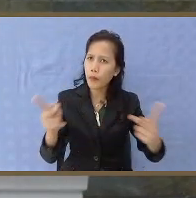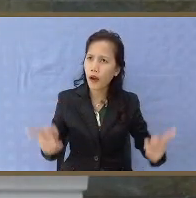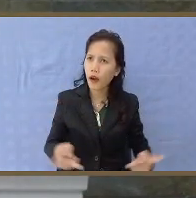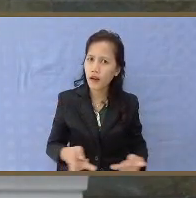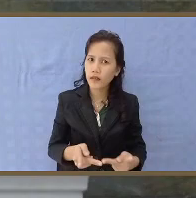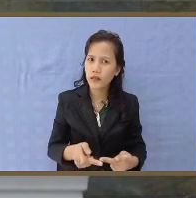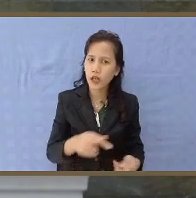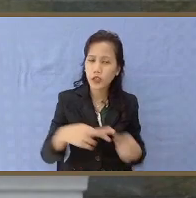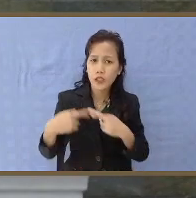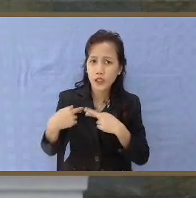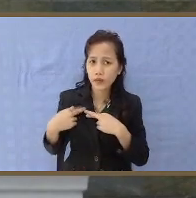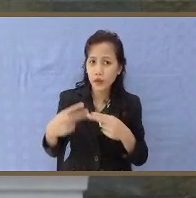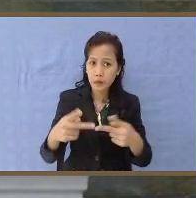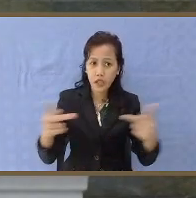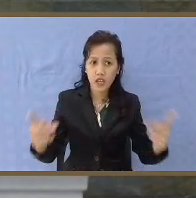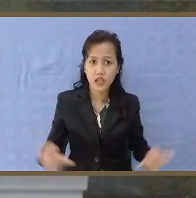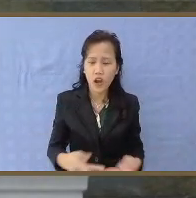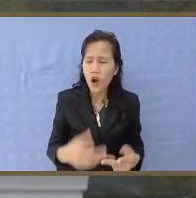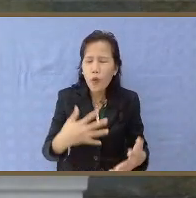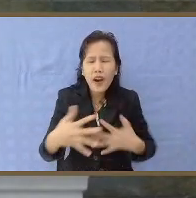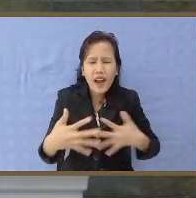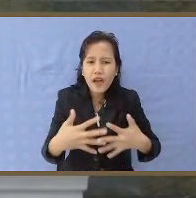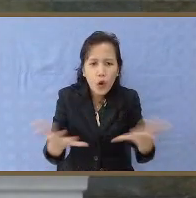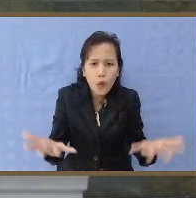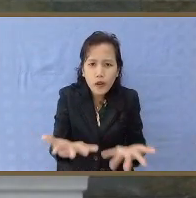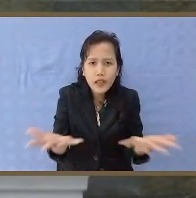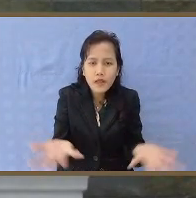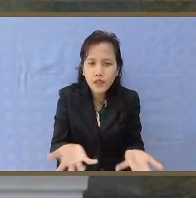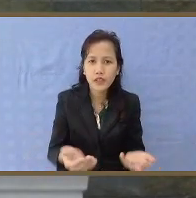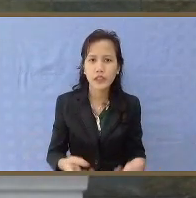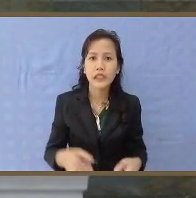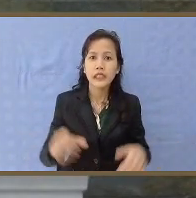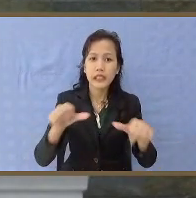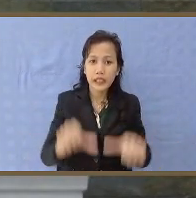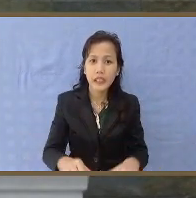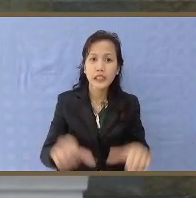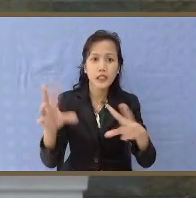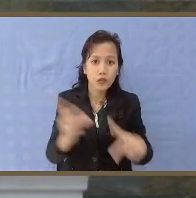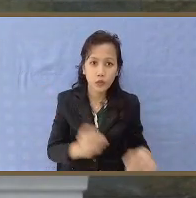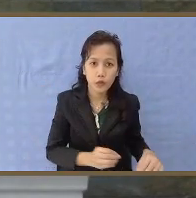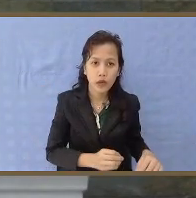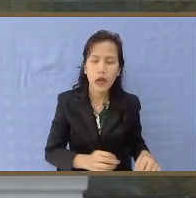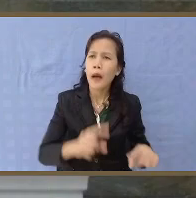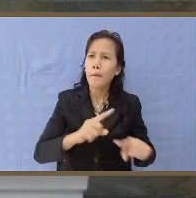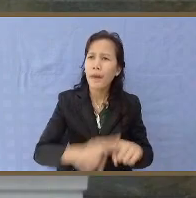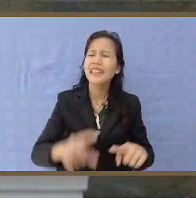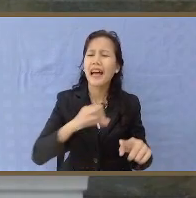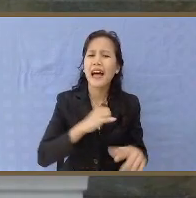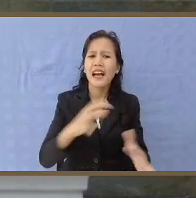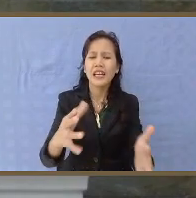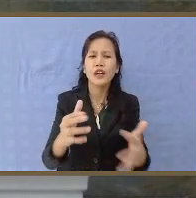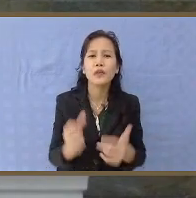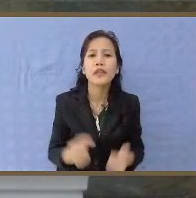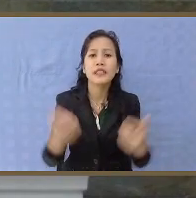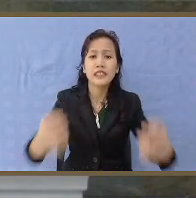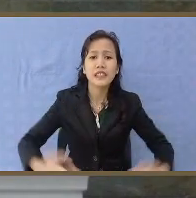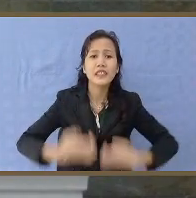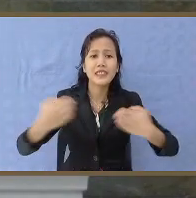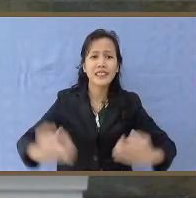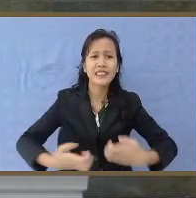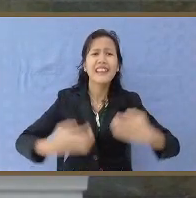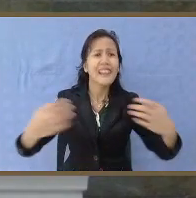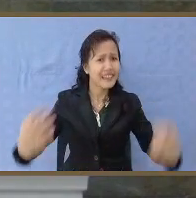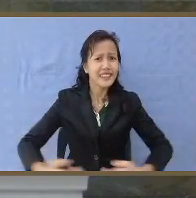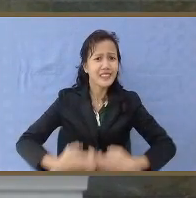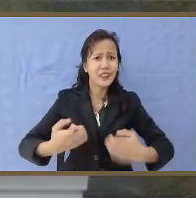So saan niyo man ito gagawin mga kapatid? But what I want you to enjoy is enjoy your time with